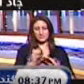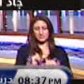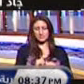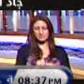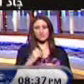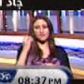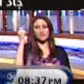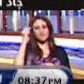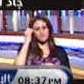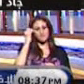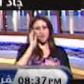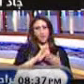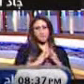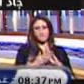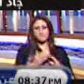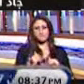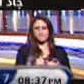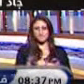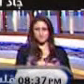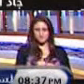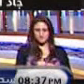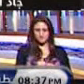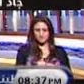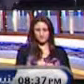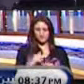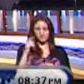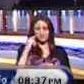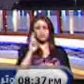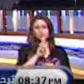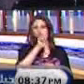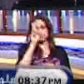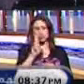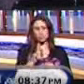كلام واضح جدا. لكن خليني أسألك في موضوع تاني، معلش سيادتك معانا على التليفون.